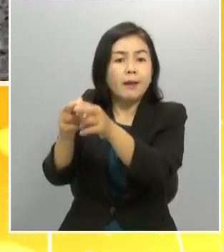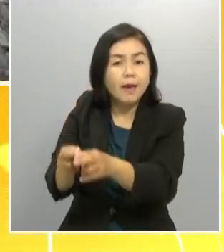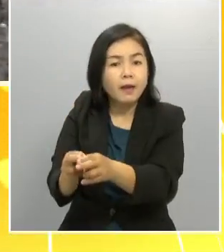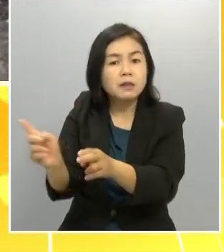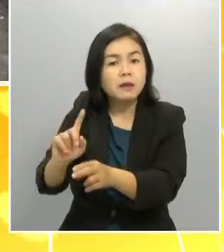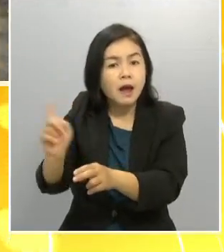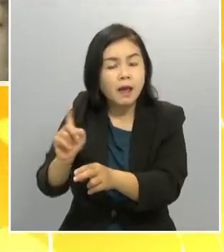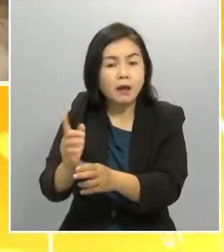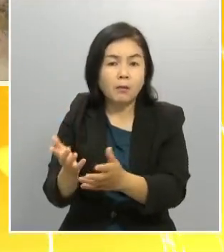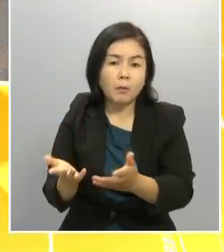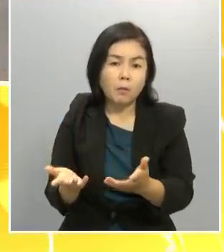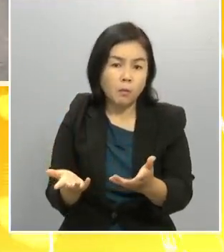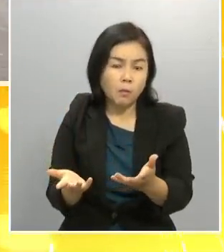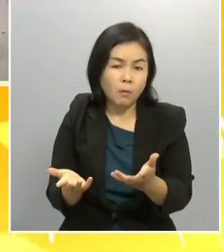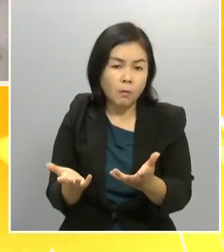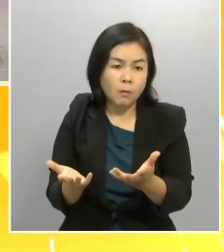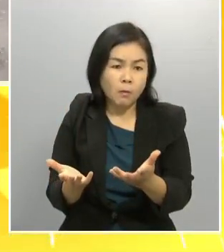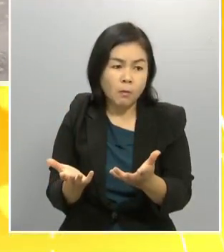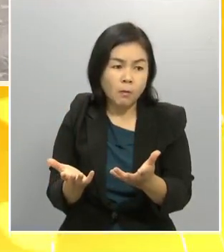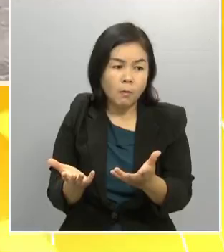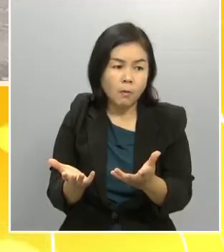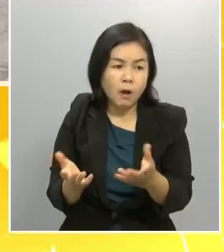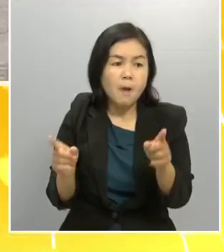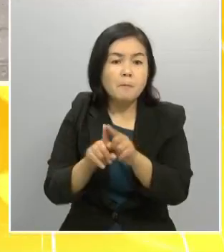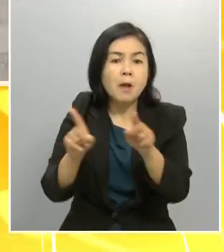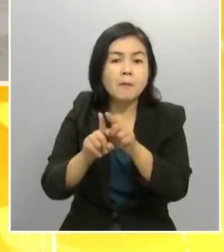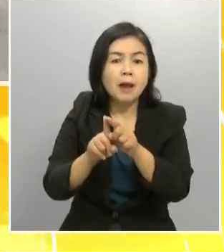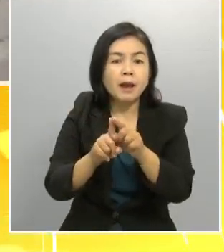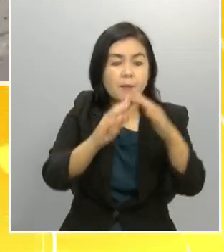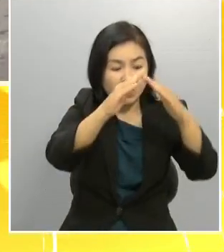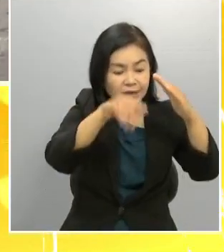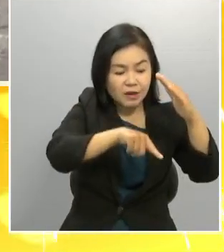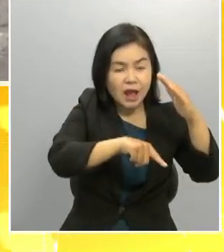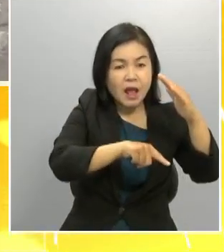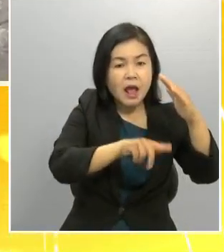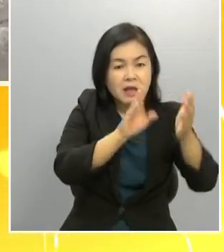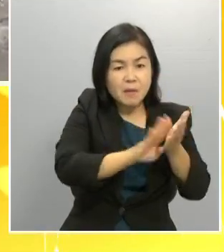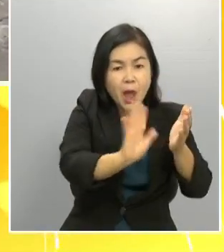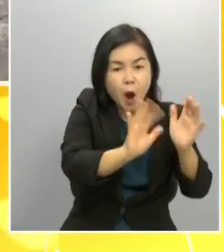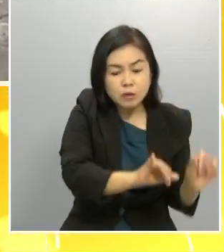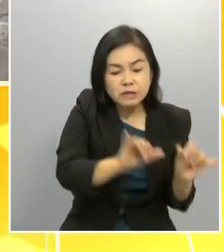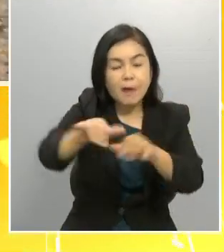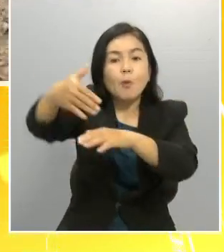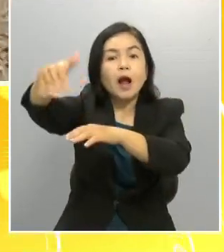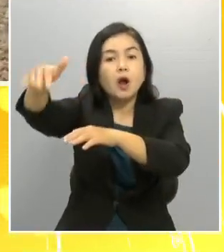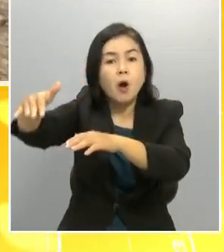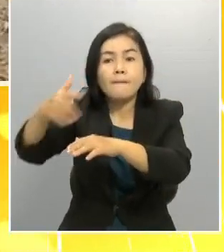โอ้เหมือนกับเอามาไว้ข้างนอกแล้วโดนแดดส่องเหรอเนี่ยเอาไว้ตรงจุดนี้ค่ะตรงหลุมแล้วปรากฏว่า